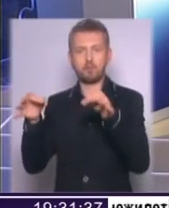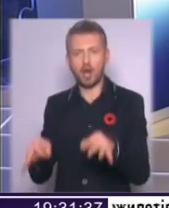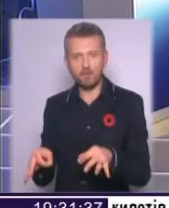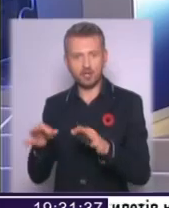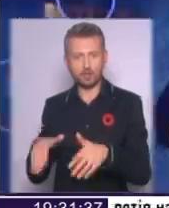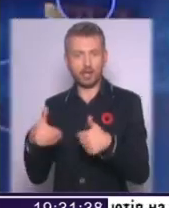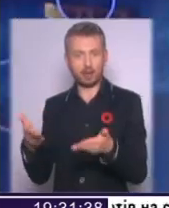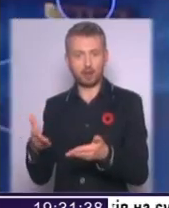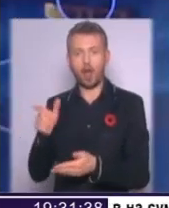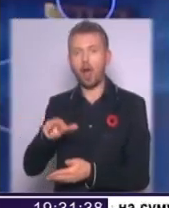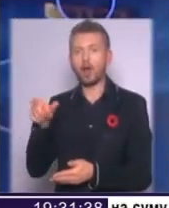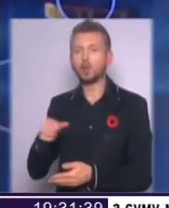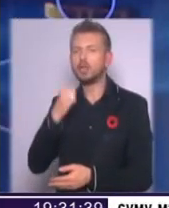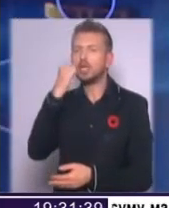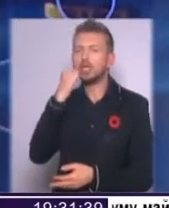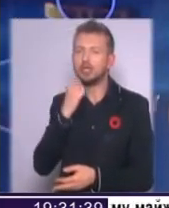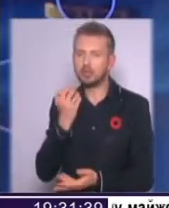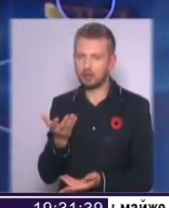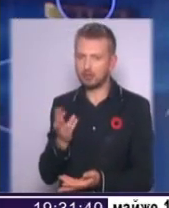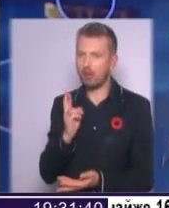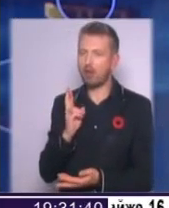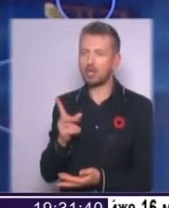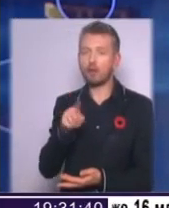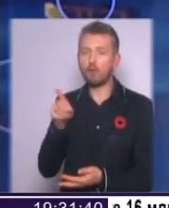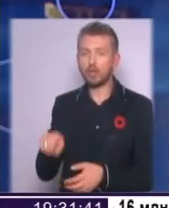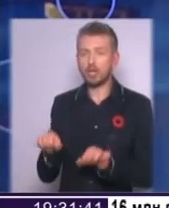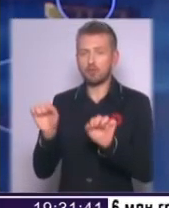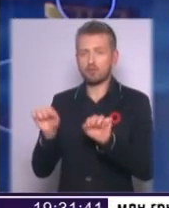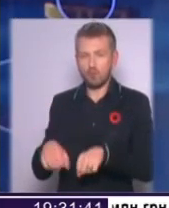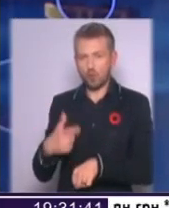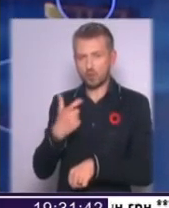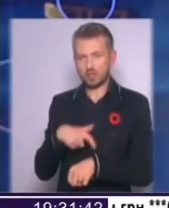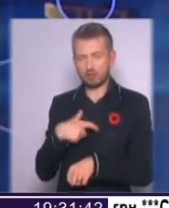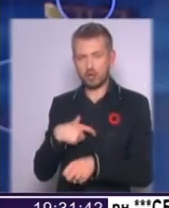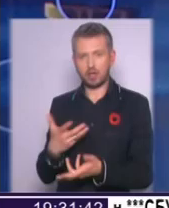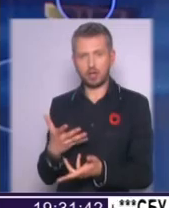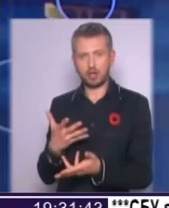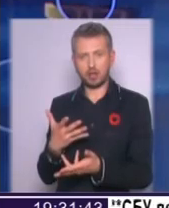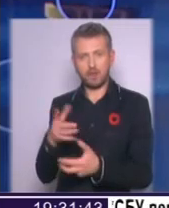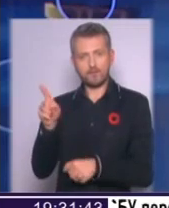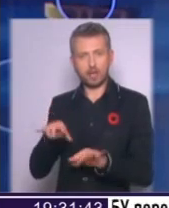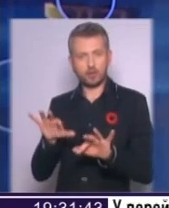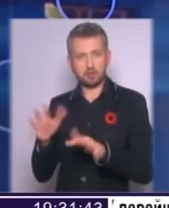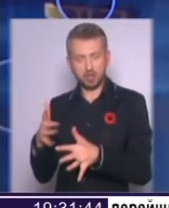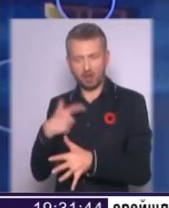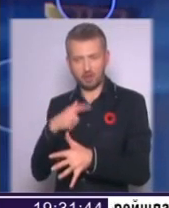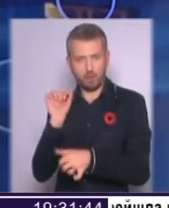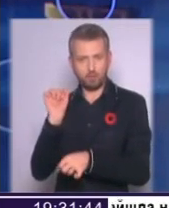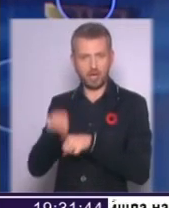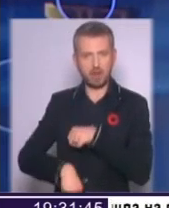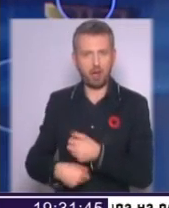варіант. А от люди літні, наскільки вони зможуть себе, ну, вибачте на слові, в декотрих моментах навіть